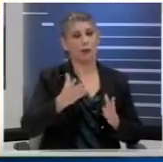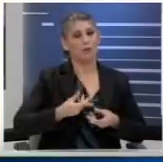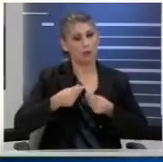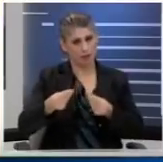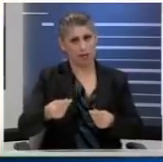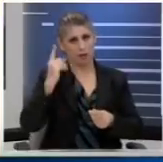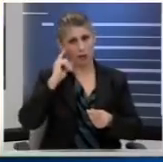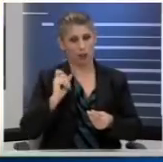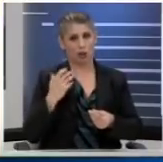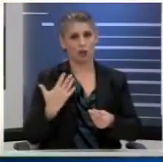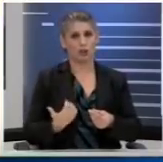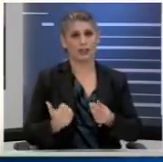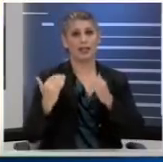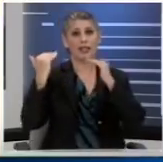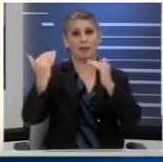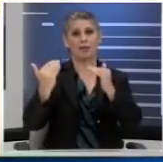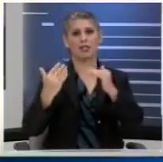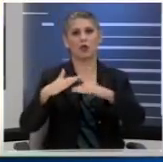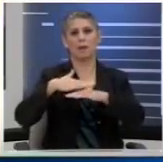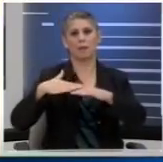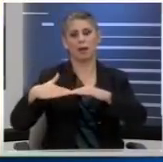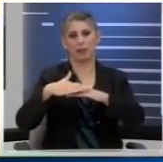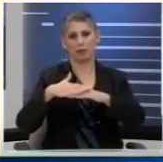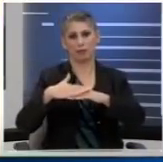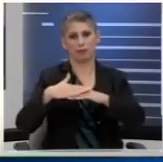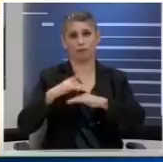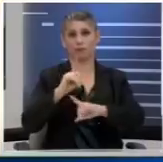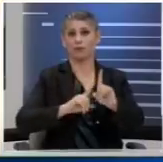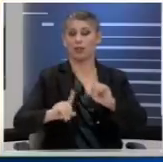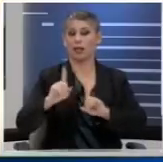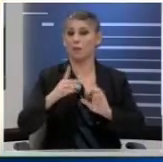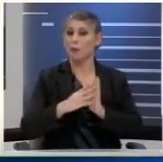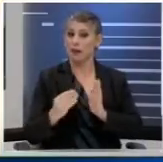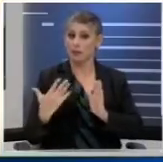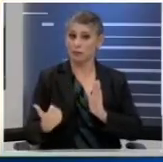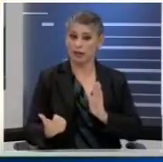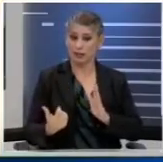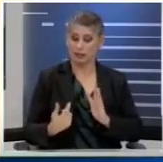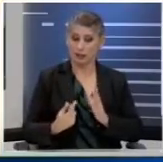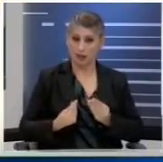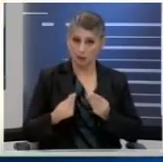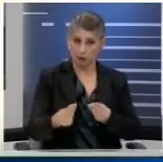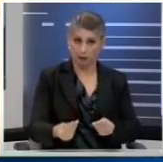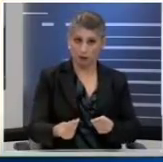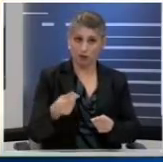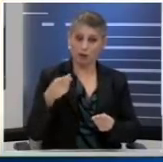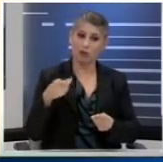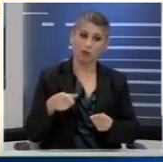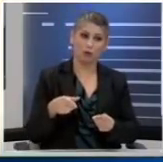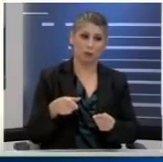παρεχόμενη γνώση είναι υψηλού επίπεδου. Και ποιο παράδειγμα έχετε να μου παραθέσετε, εις το